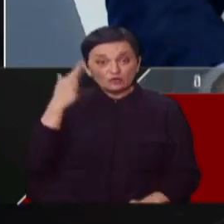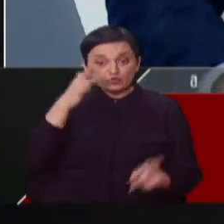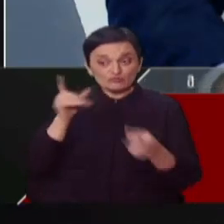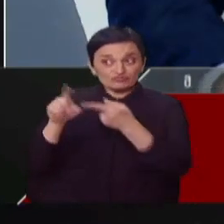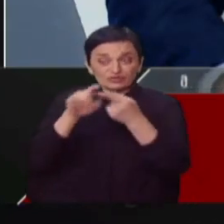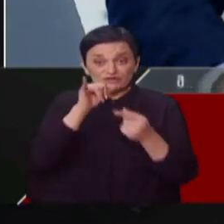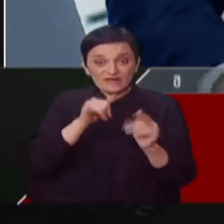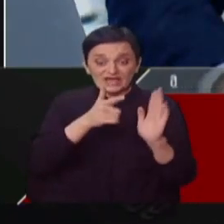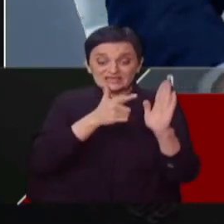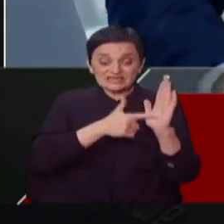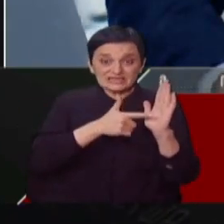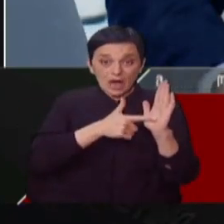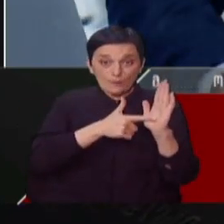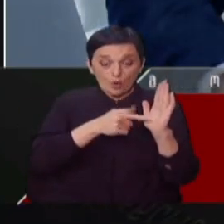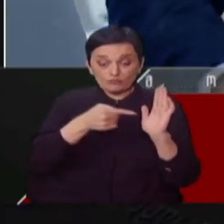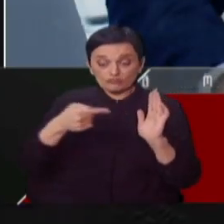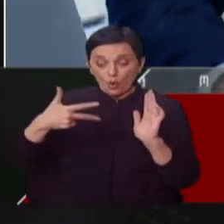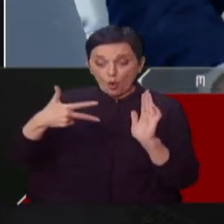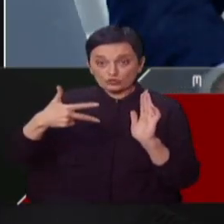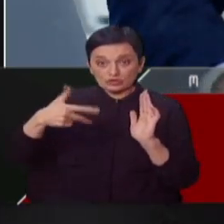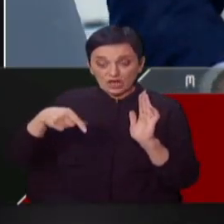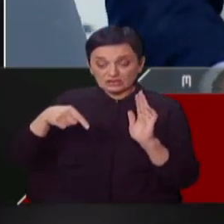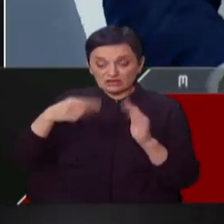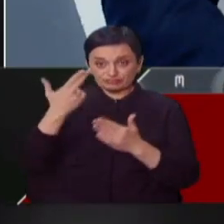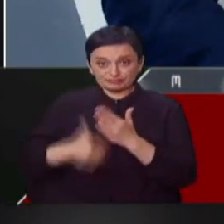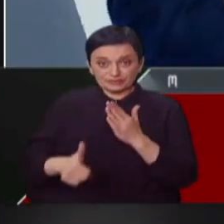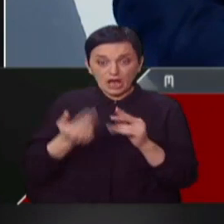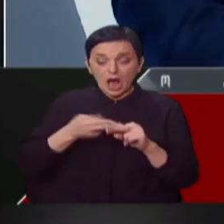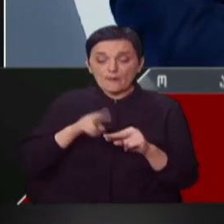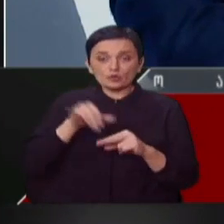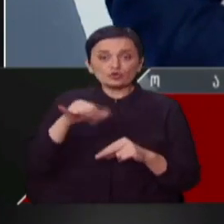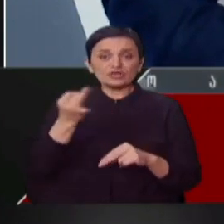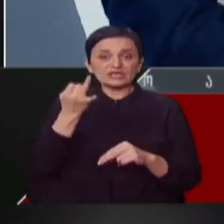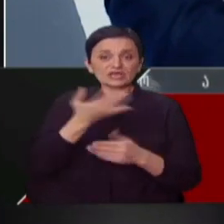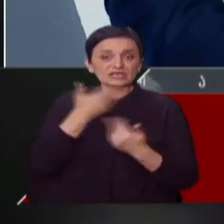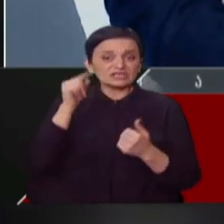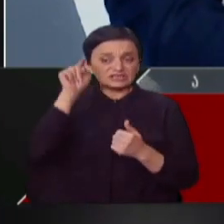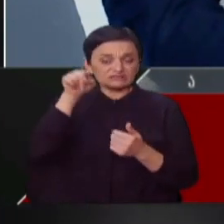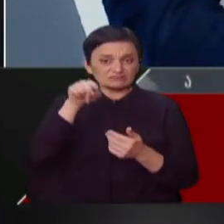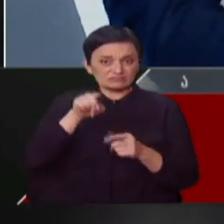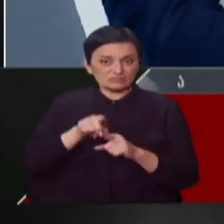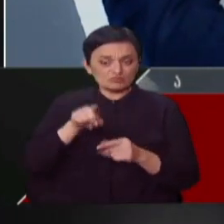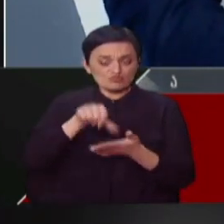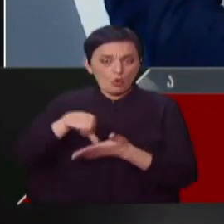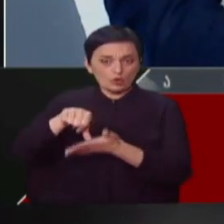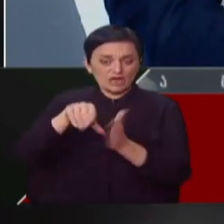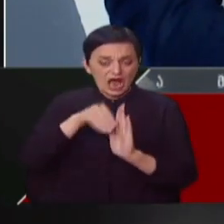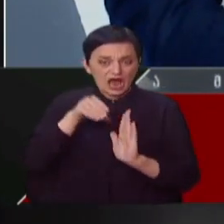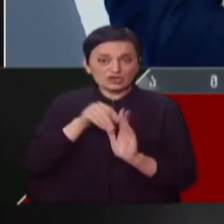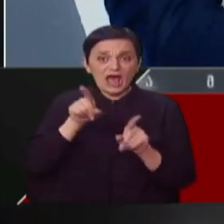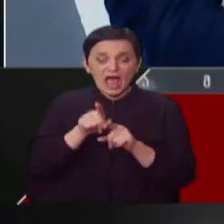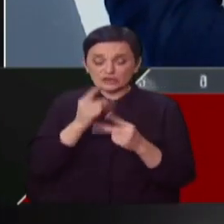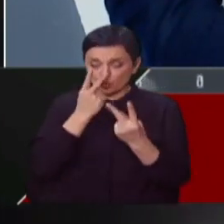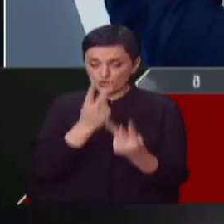და 70-30-ზე აგებს. და ამიტომ მათ ინტერესი არ არის ემიგრანტების არჩევნებში მონაწილეობა. აი ეს